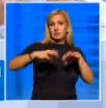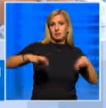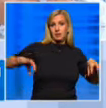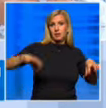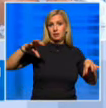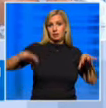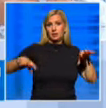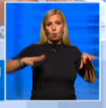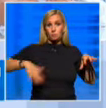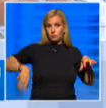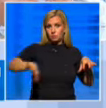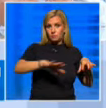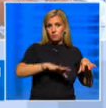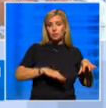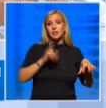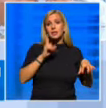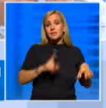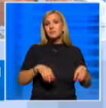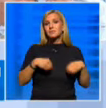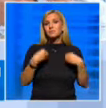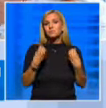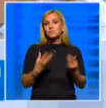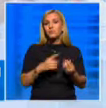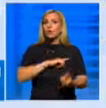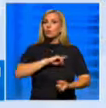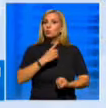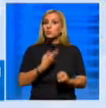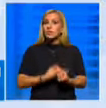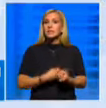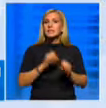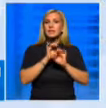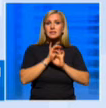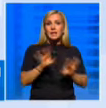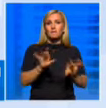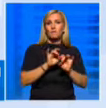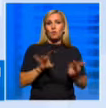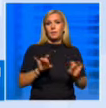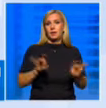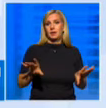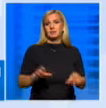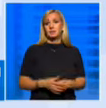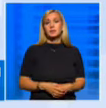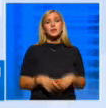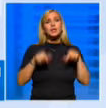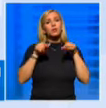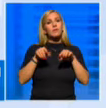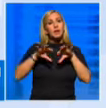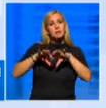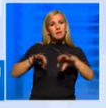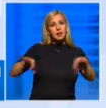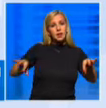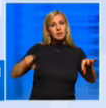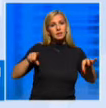други теми, ще трябва да се положи и доста сериозни усилия за информираност тази по темата. Тази поляризация вие отдавате